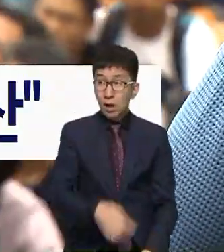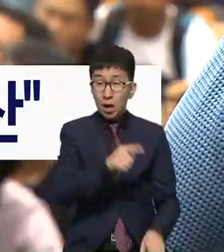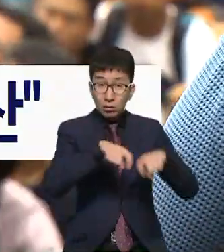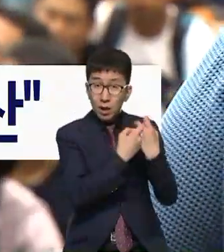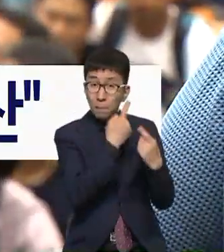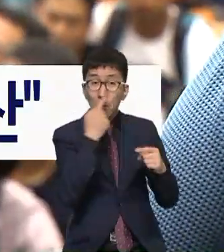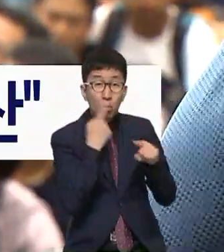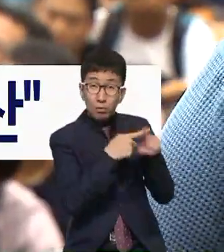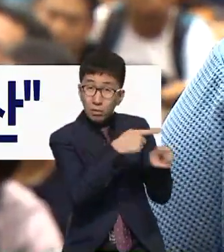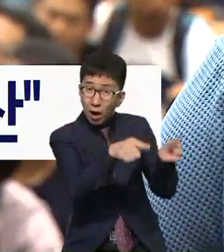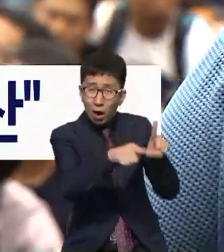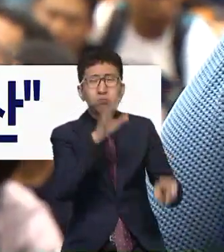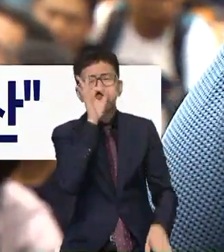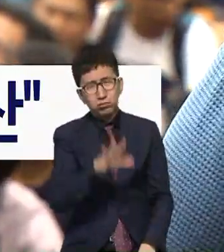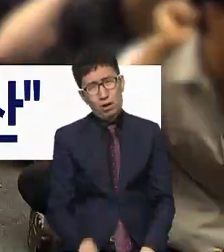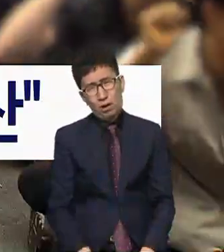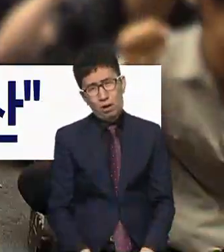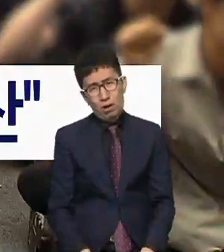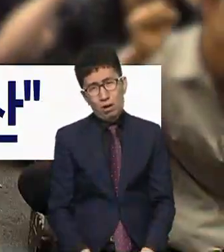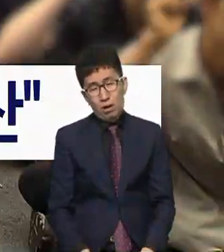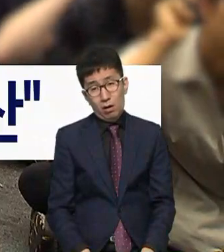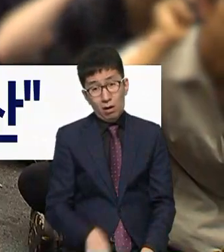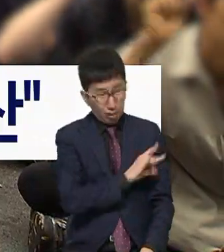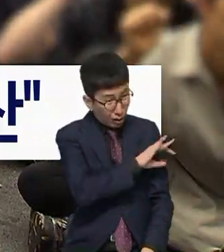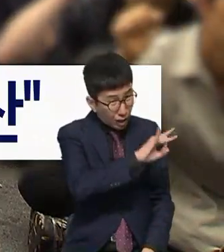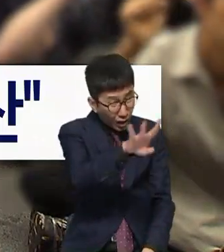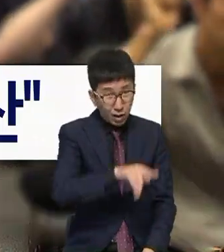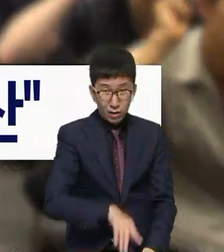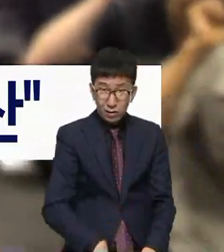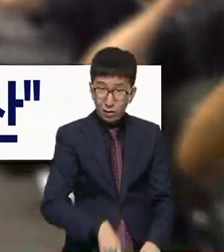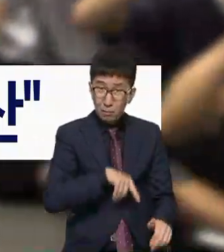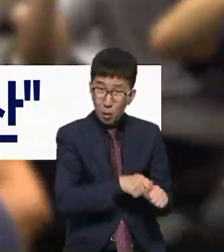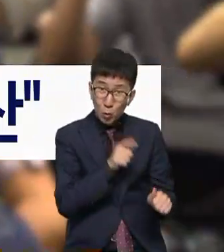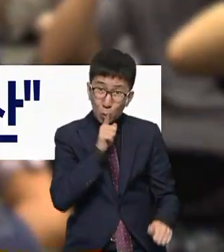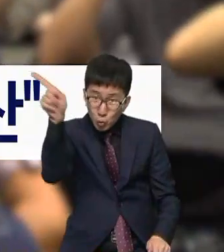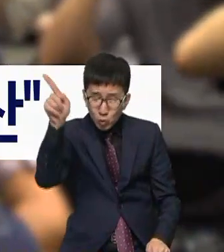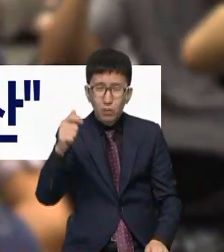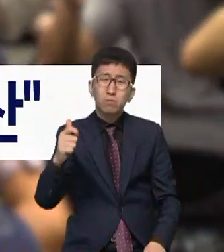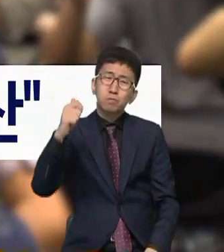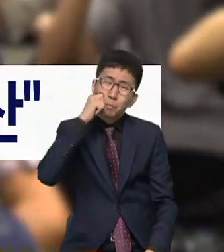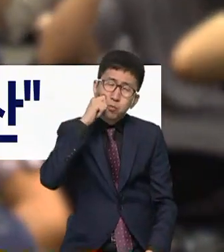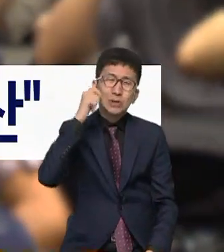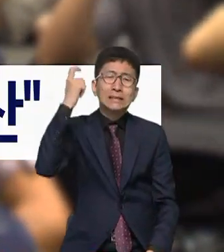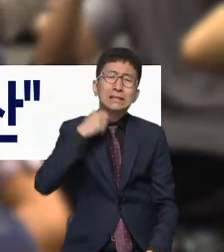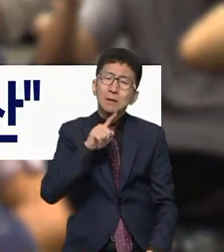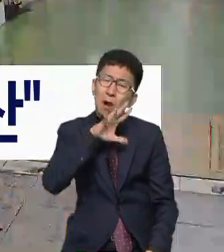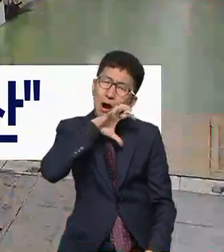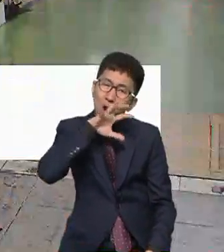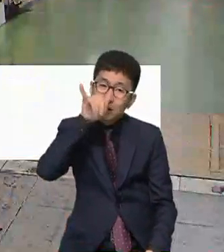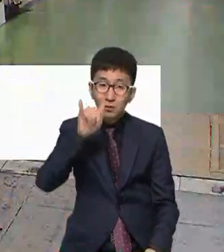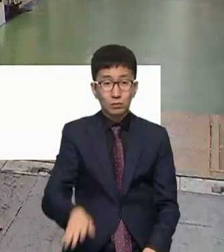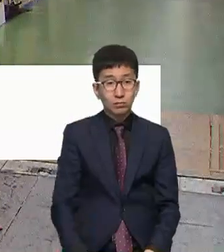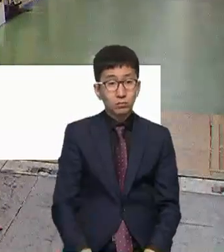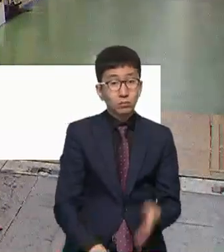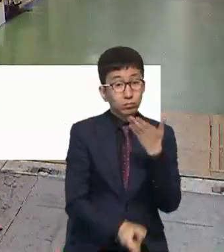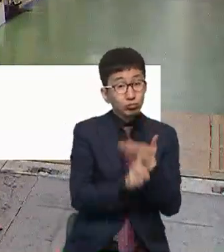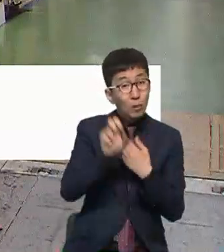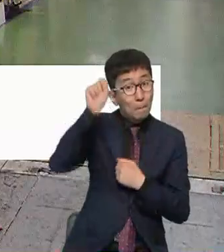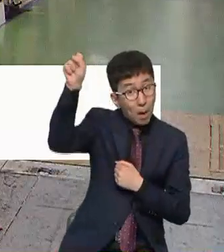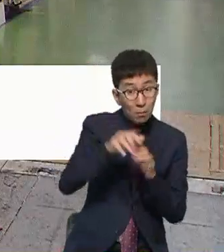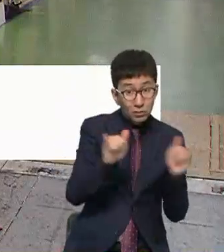했는지 입증하는 건 사실상 불가능해 개별 노조원을 대상으로 손해배상을 받아내기는 한층 어려워질 전망입니다.